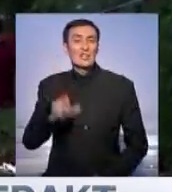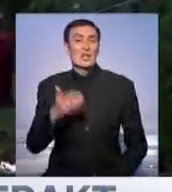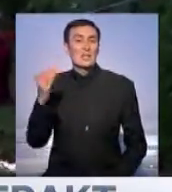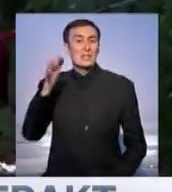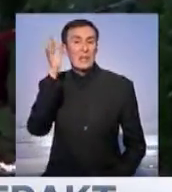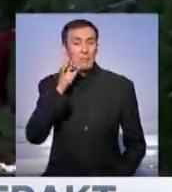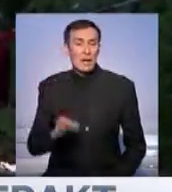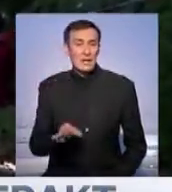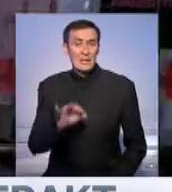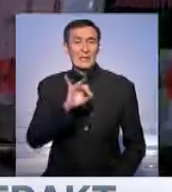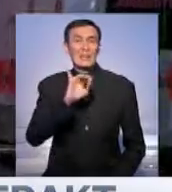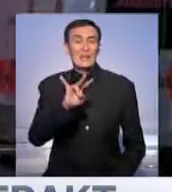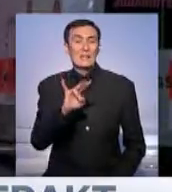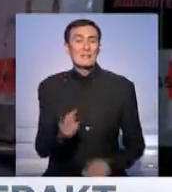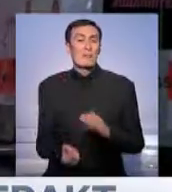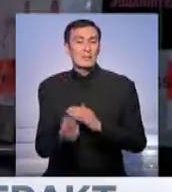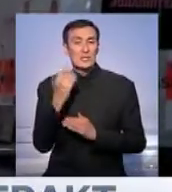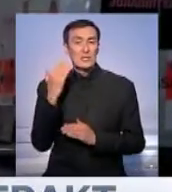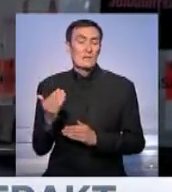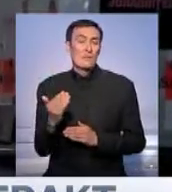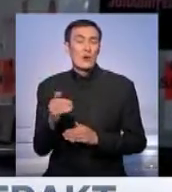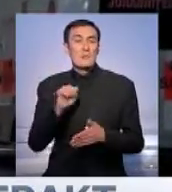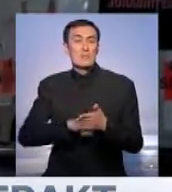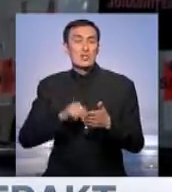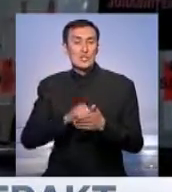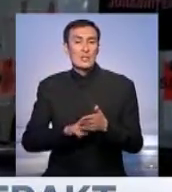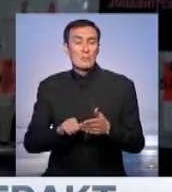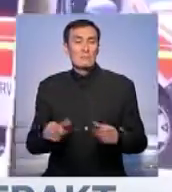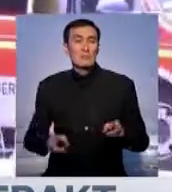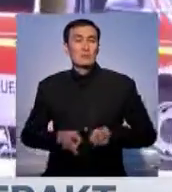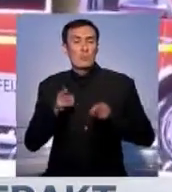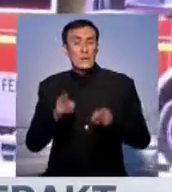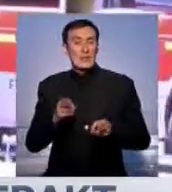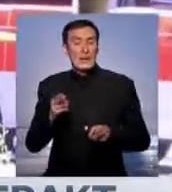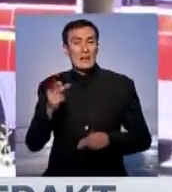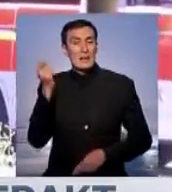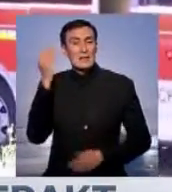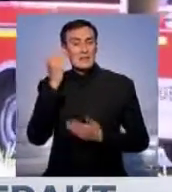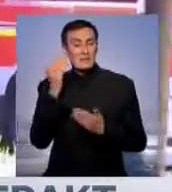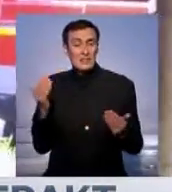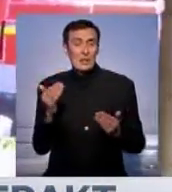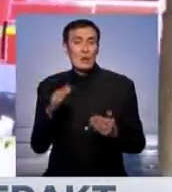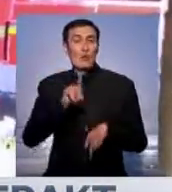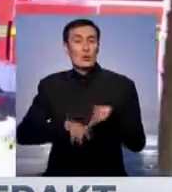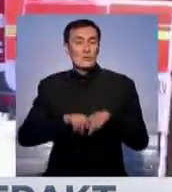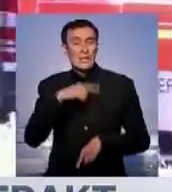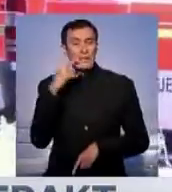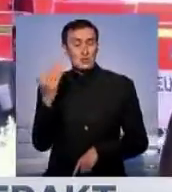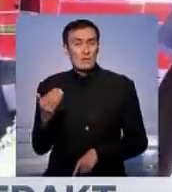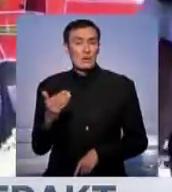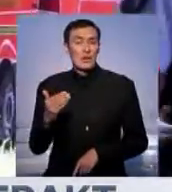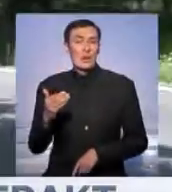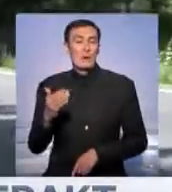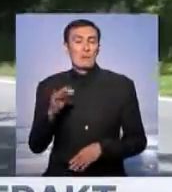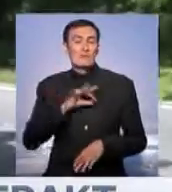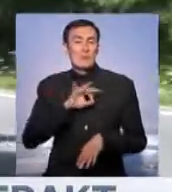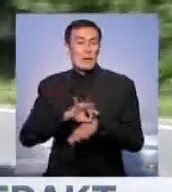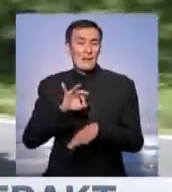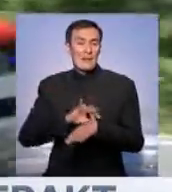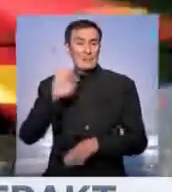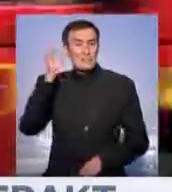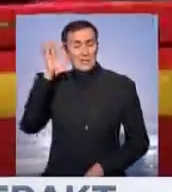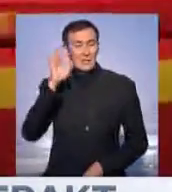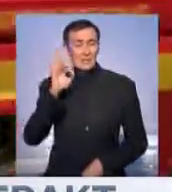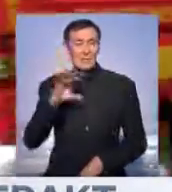гражданин Германии иранского происхождения. Мотивы преступления выясняются. Однако его родственники заявляют, мужчина страдал тяжелыми